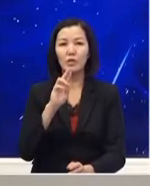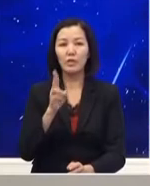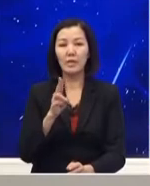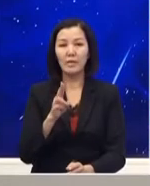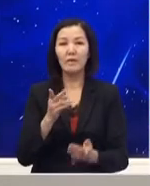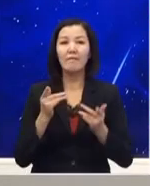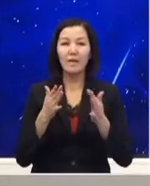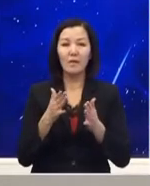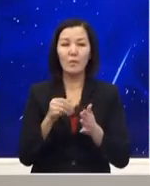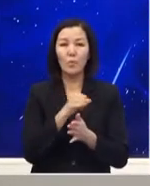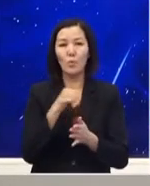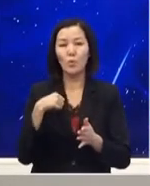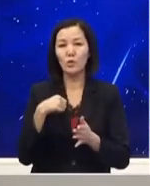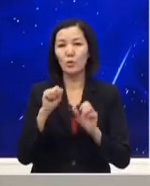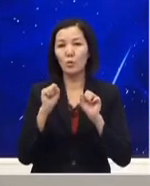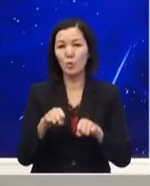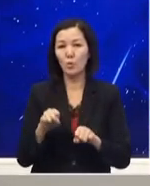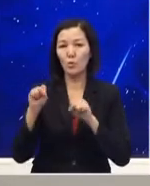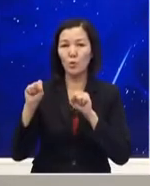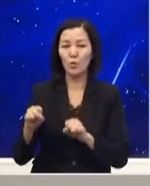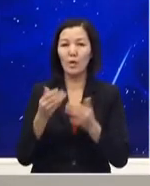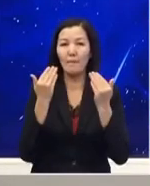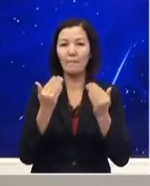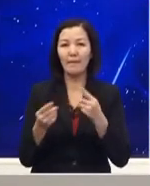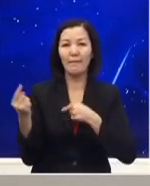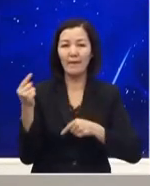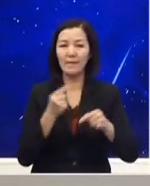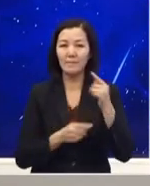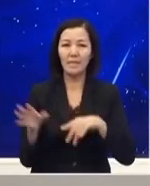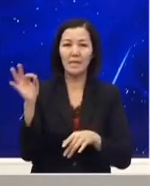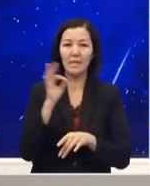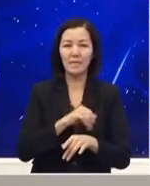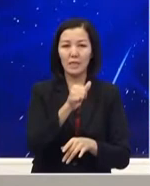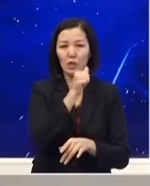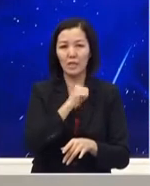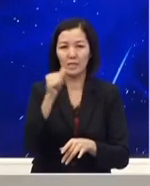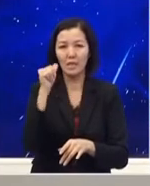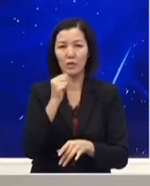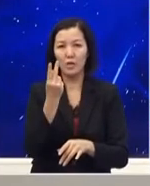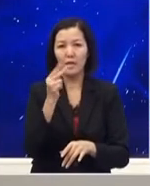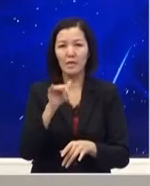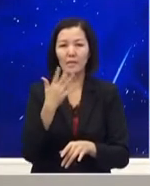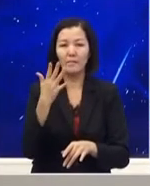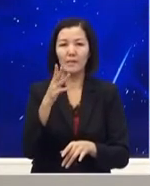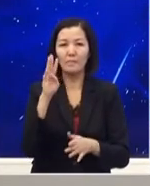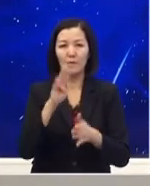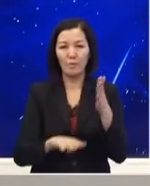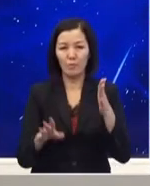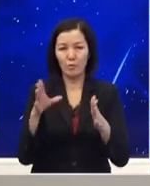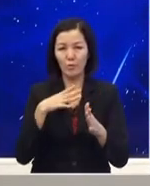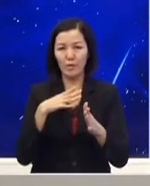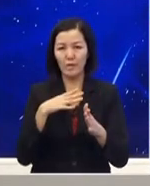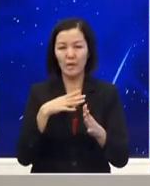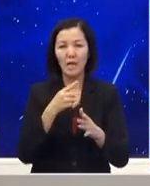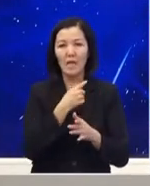Чек талап етте, өз құқығыңды қорға. Биыл жетісулық кәсіпкерлер кірістерін жасырған үшін 2,5 миллион теңге айыппұлар қалады. Бір